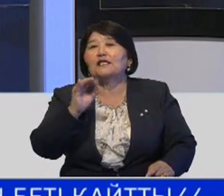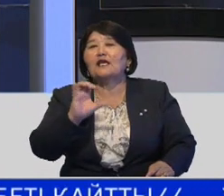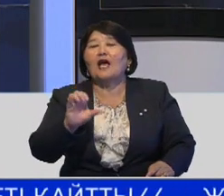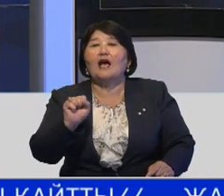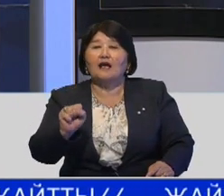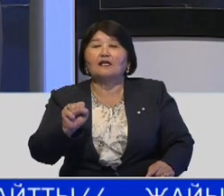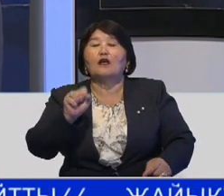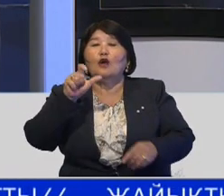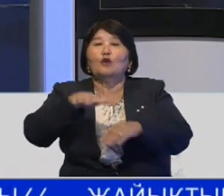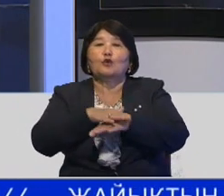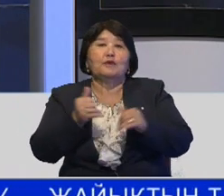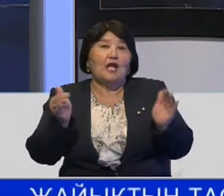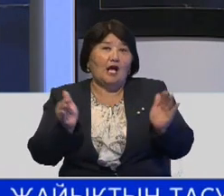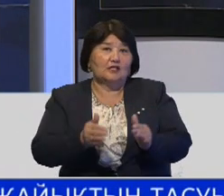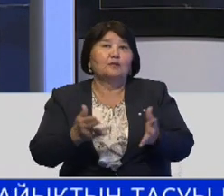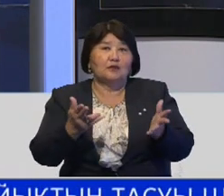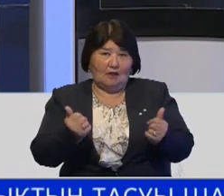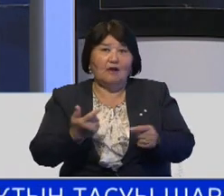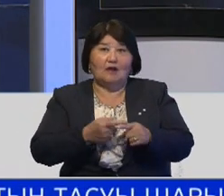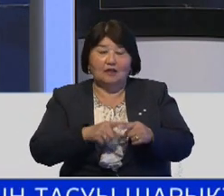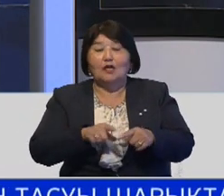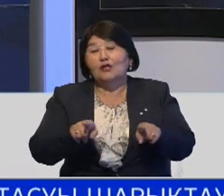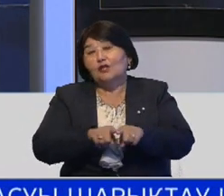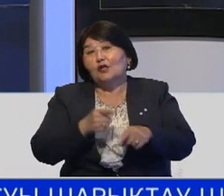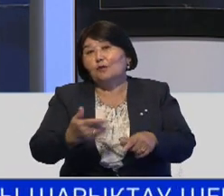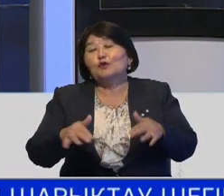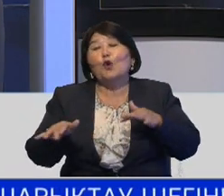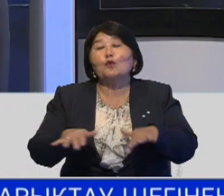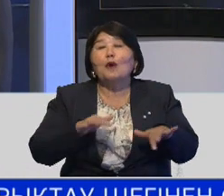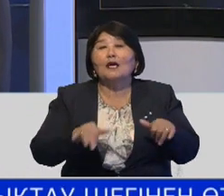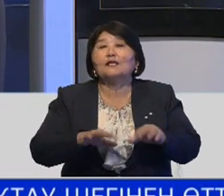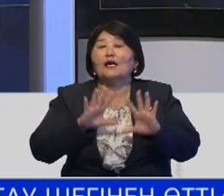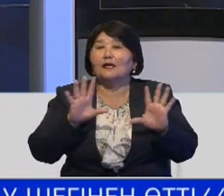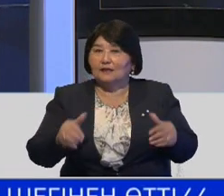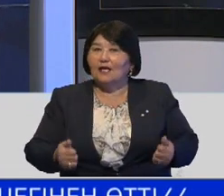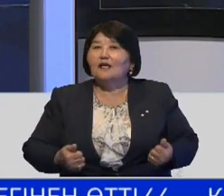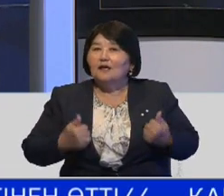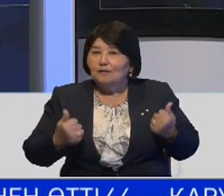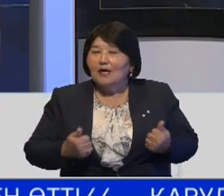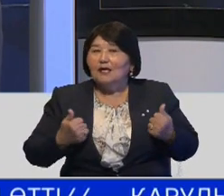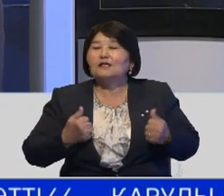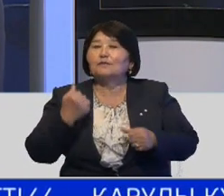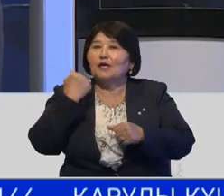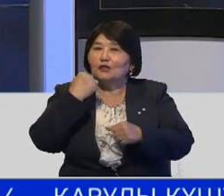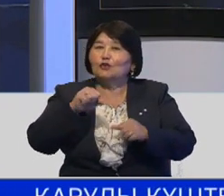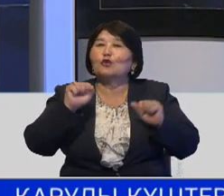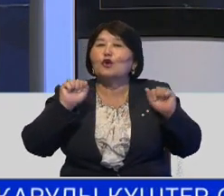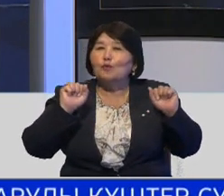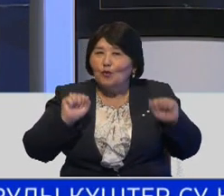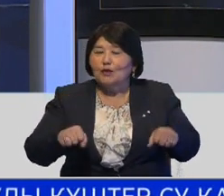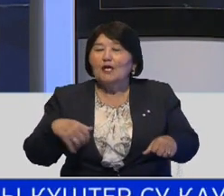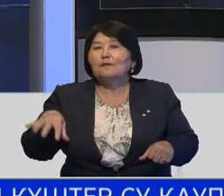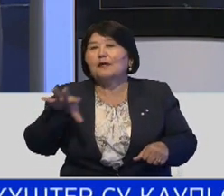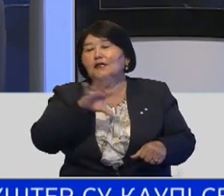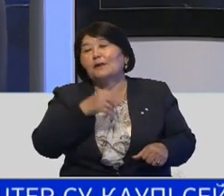азайып кеткені анық. Дегенмен де сол машақатты машықпен, дағдымен жеңуге болатынын біз